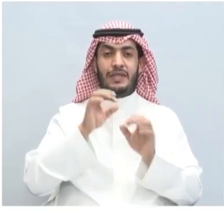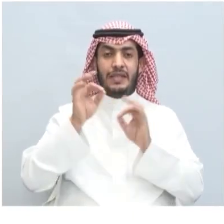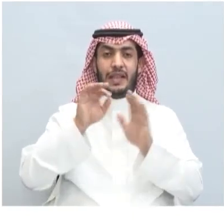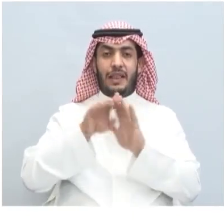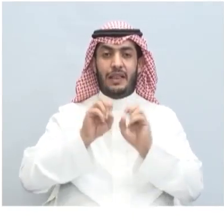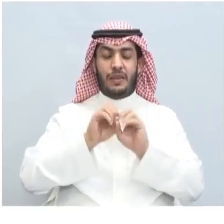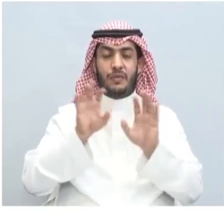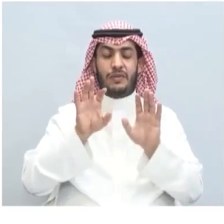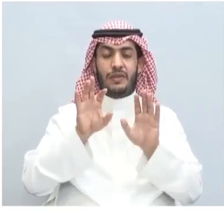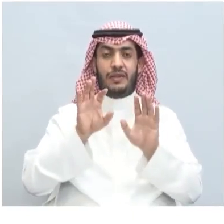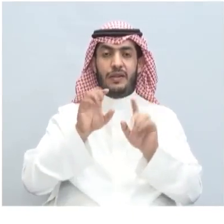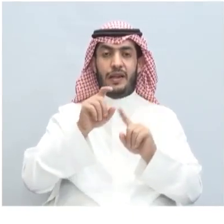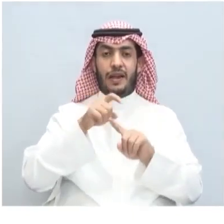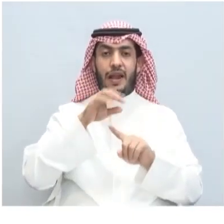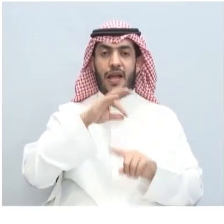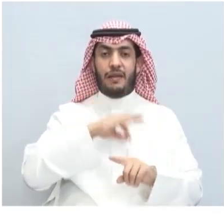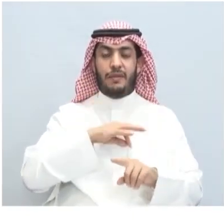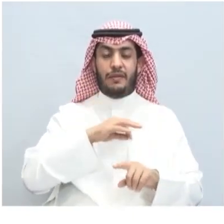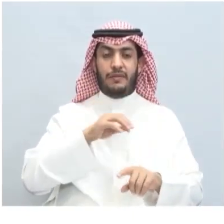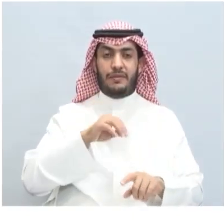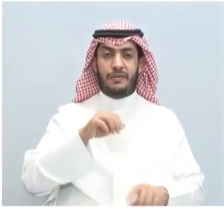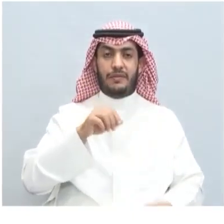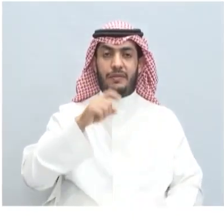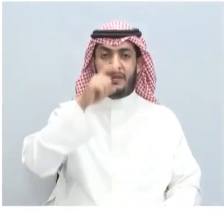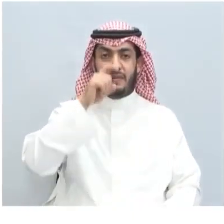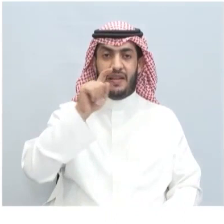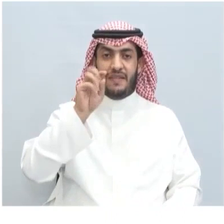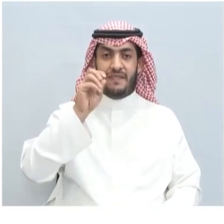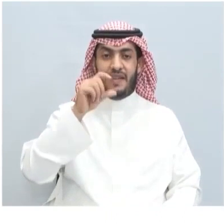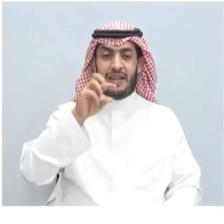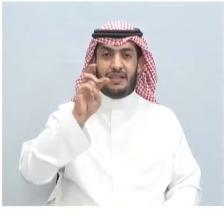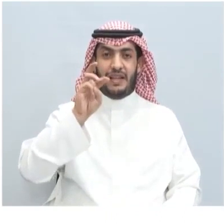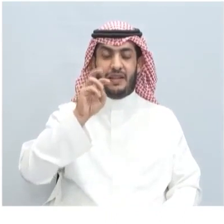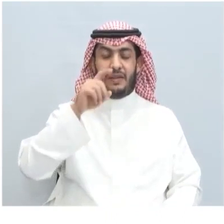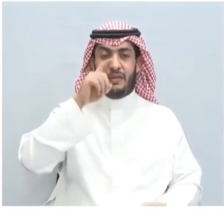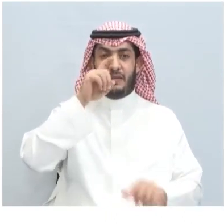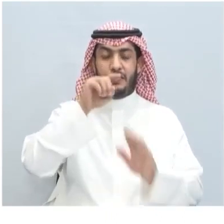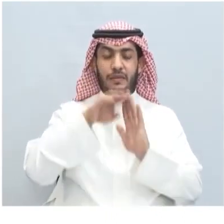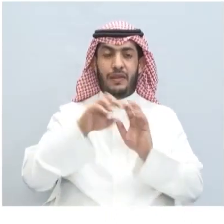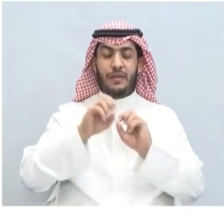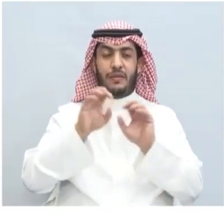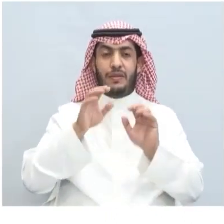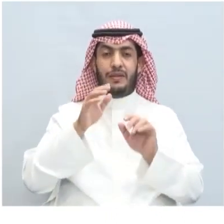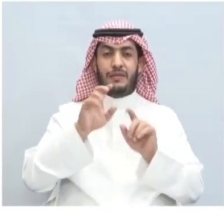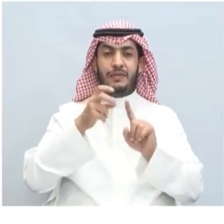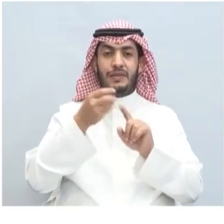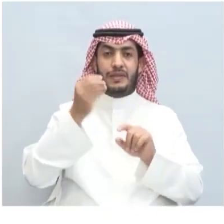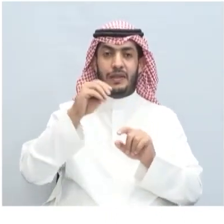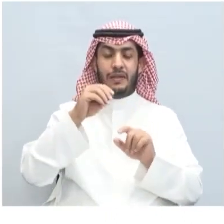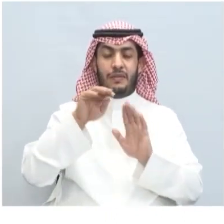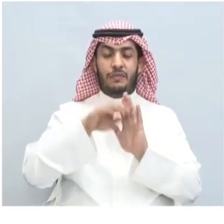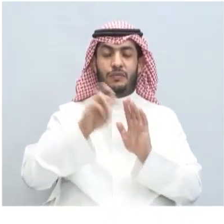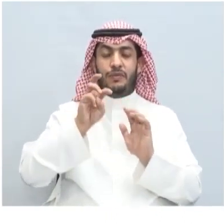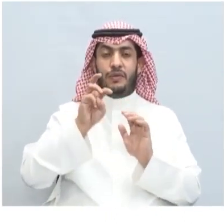التوزيع او توزيعات الارباح يجب على فهد ان يحدد ما اذا كانت التوزيعات السهميه ستزيد من قدره